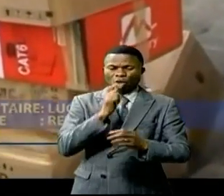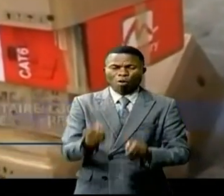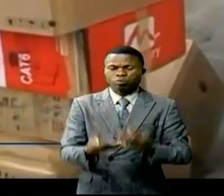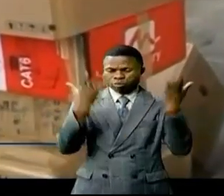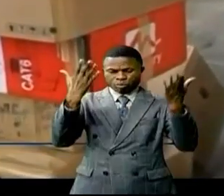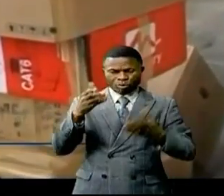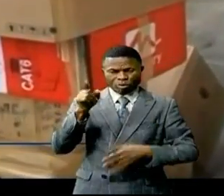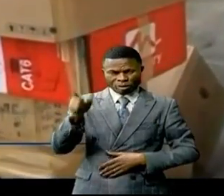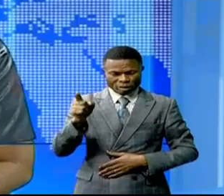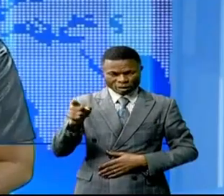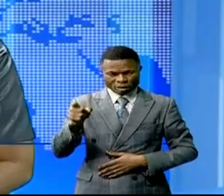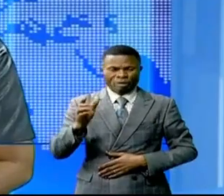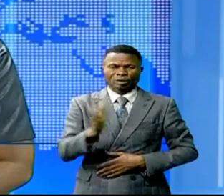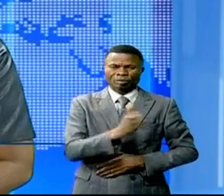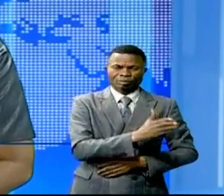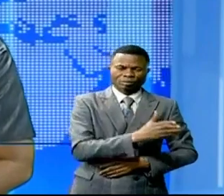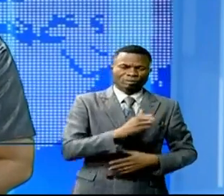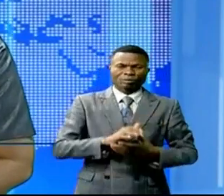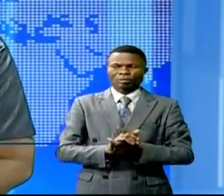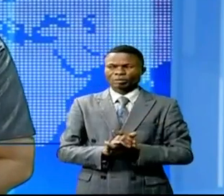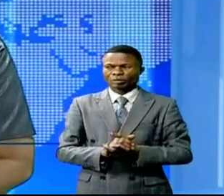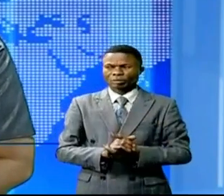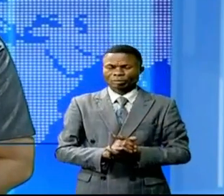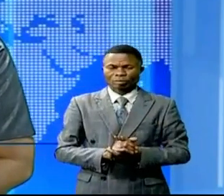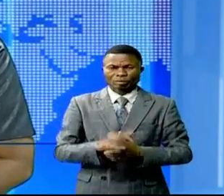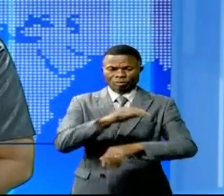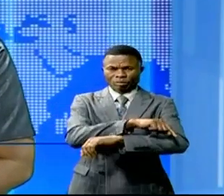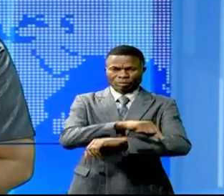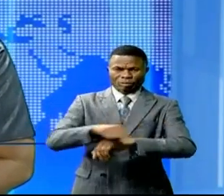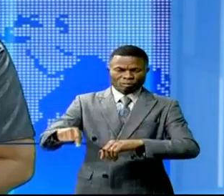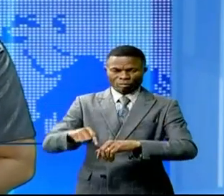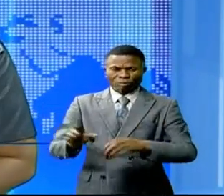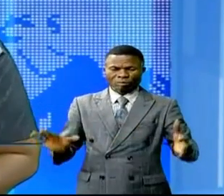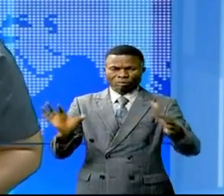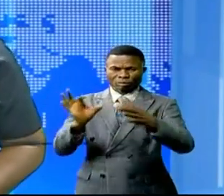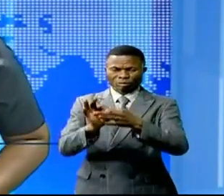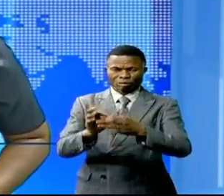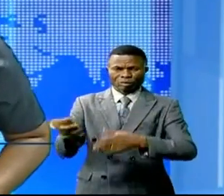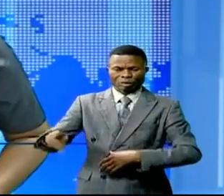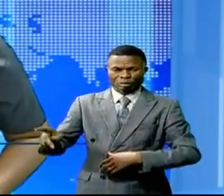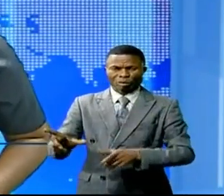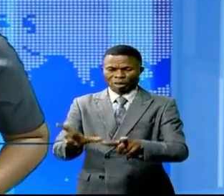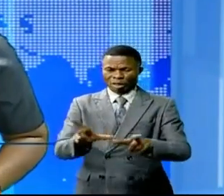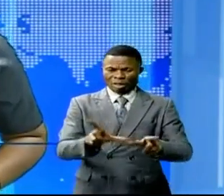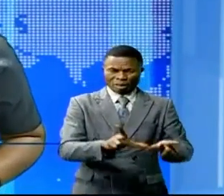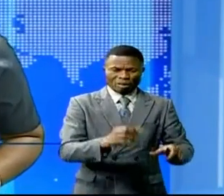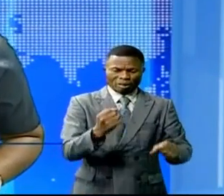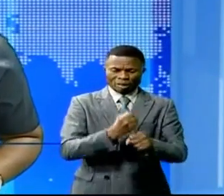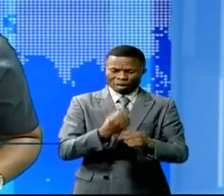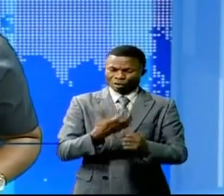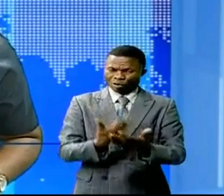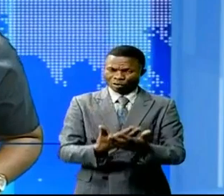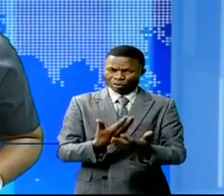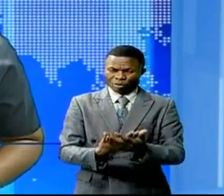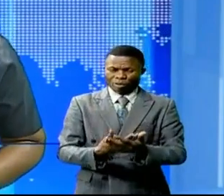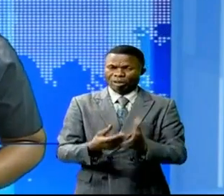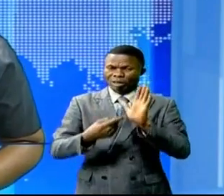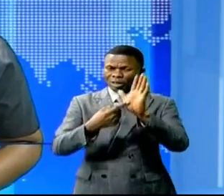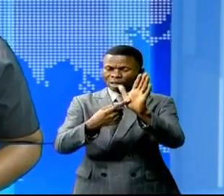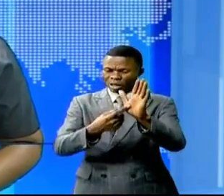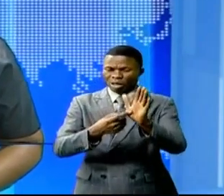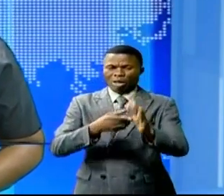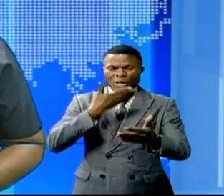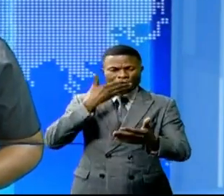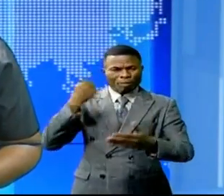du massif. Et les bureaux de liaison de la province du Lualaba travaillent d'arrache-pied pour représenter valablement